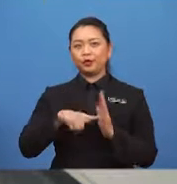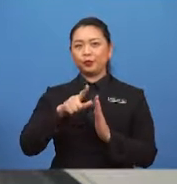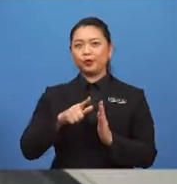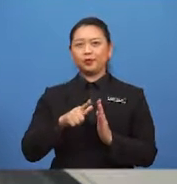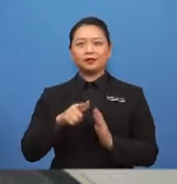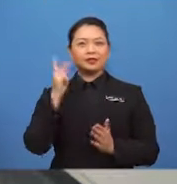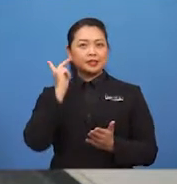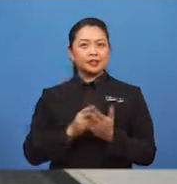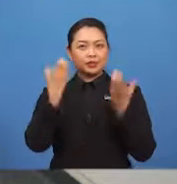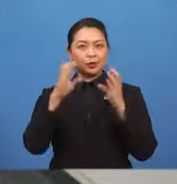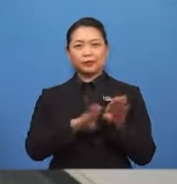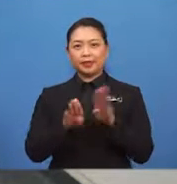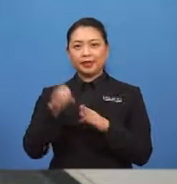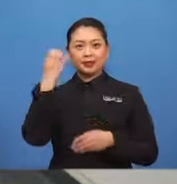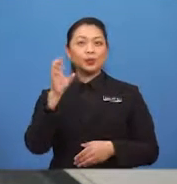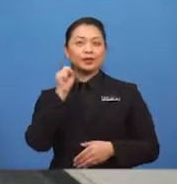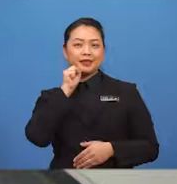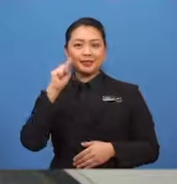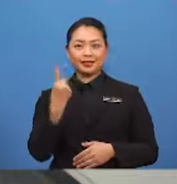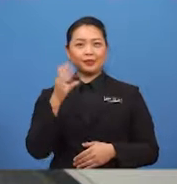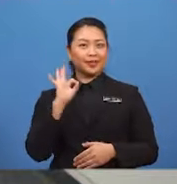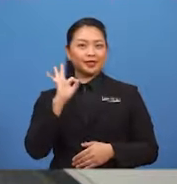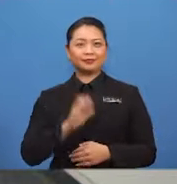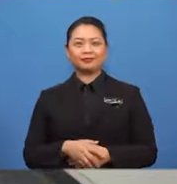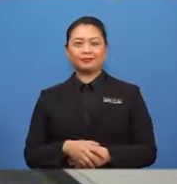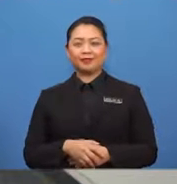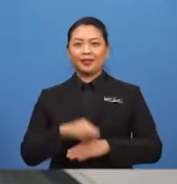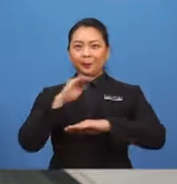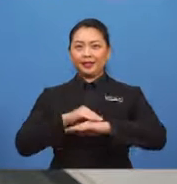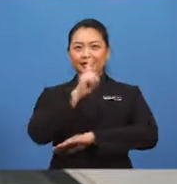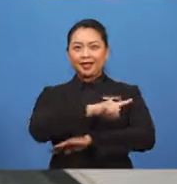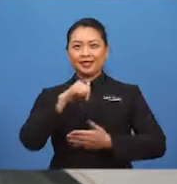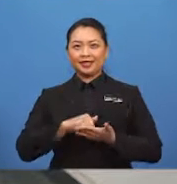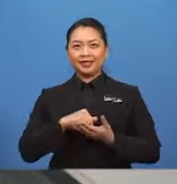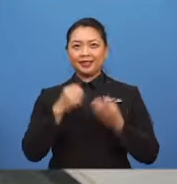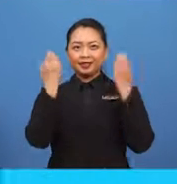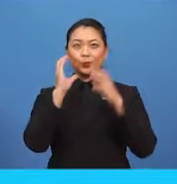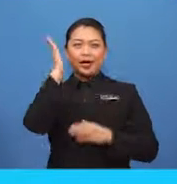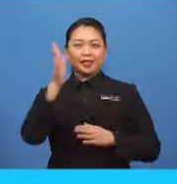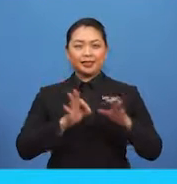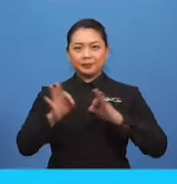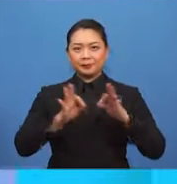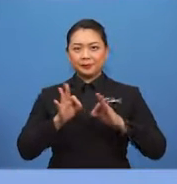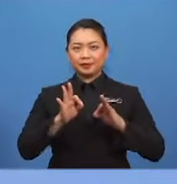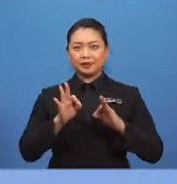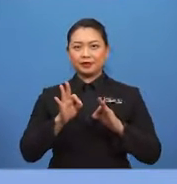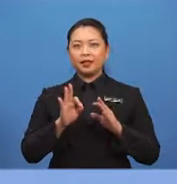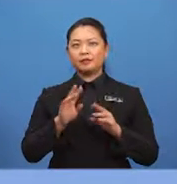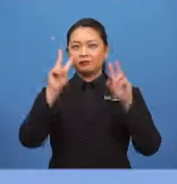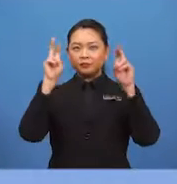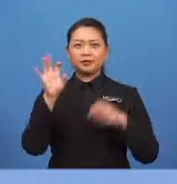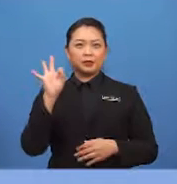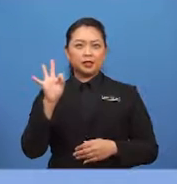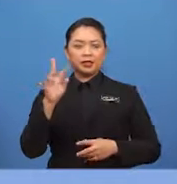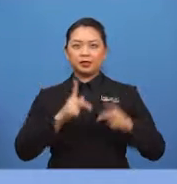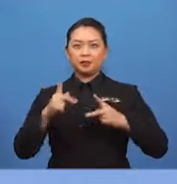mengenali cikgu sebagai Cikgu Saiza saja, okey? Pada hari ini, cikgu akan menerangkan bab 9